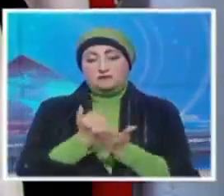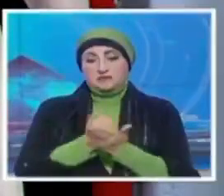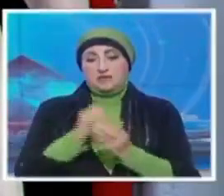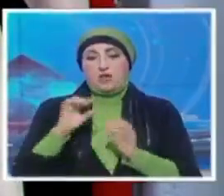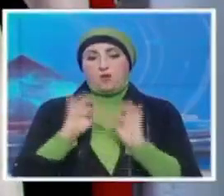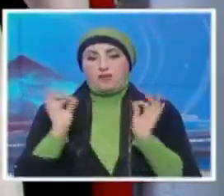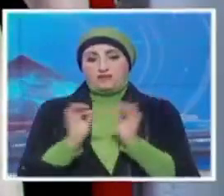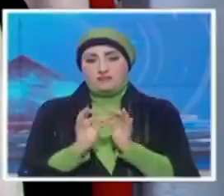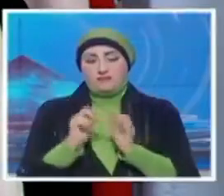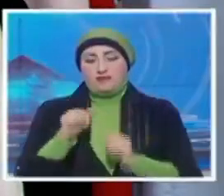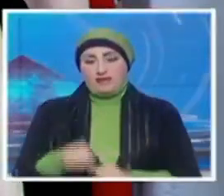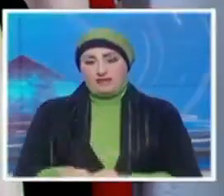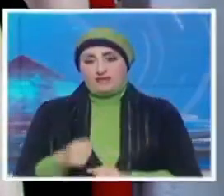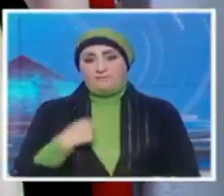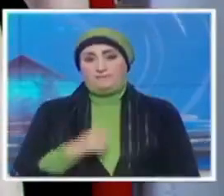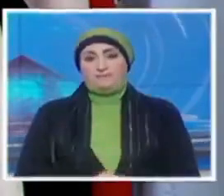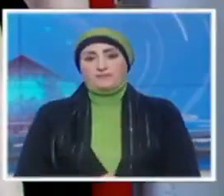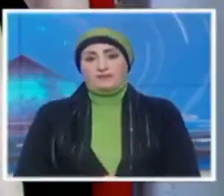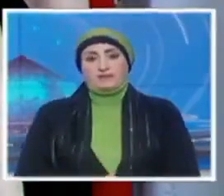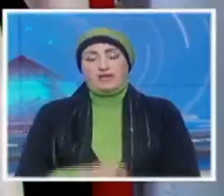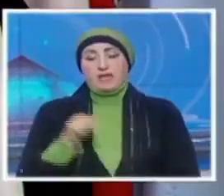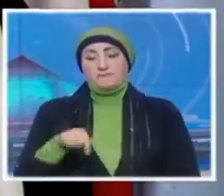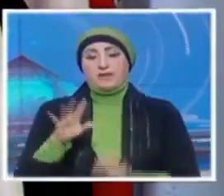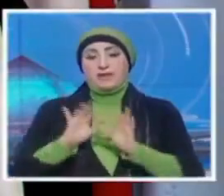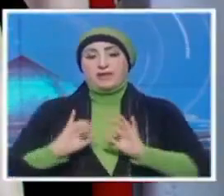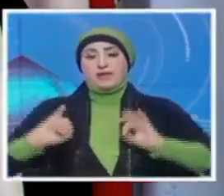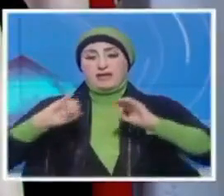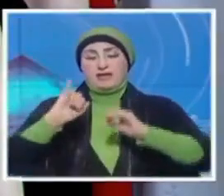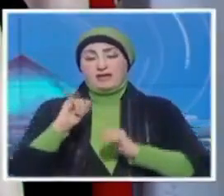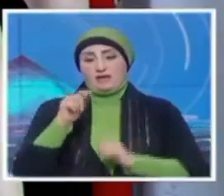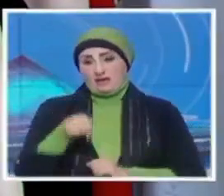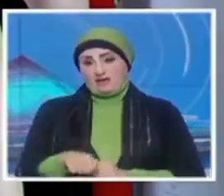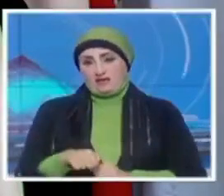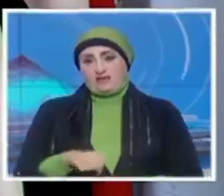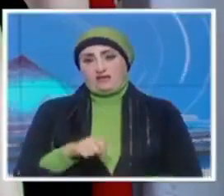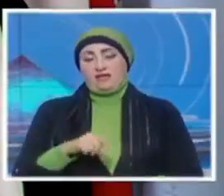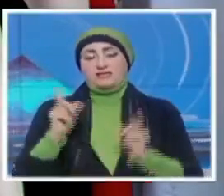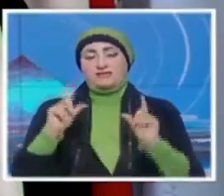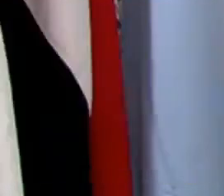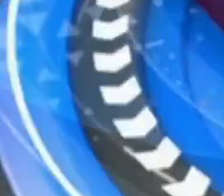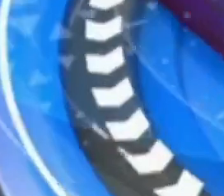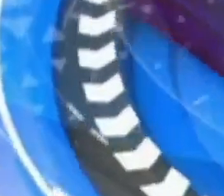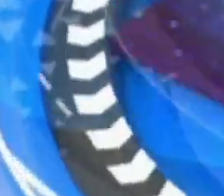للمجتمعات العربية. من الجامعة العربية منذر أبو دوح، التلفزيون المصري.